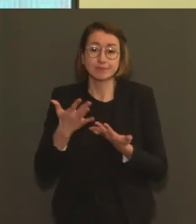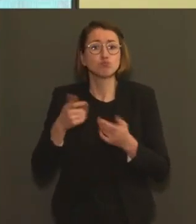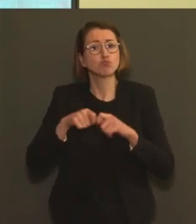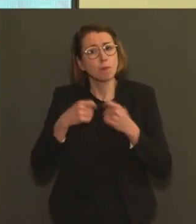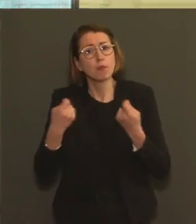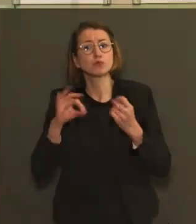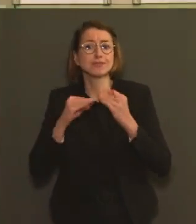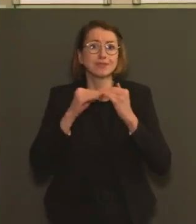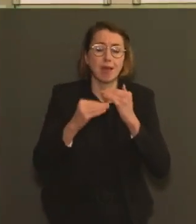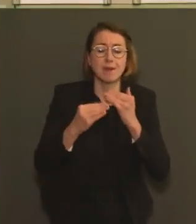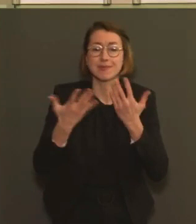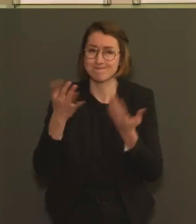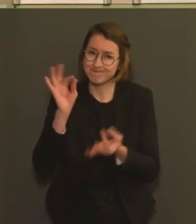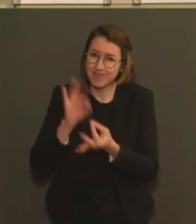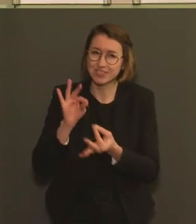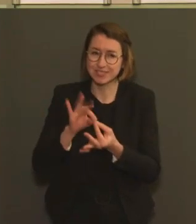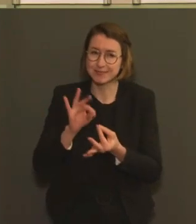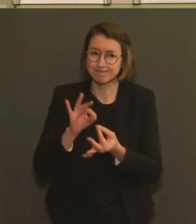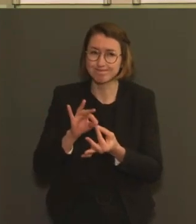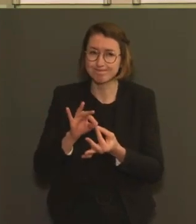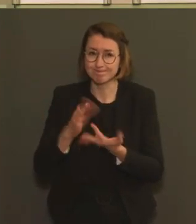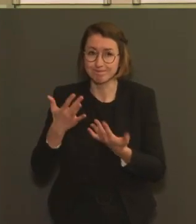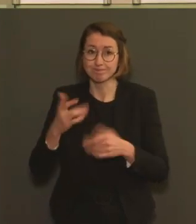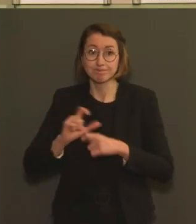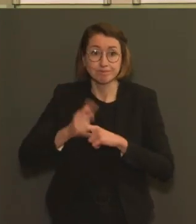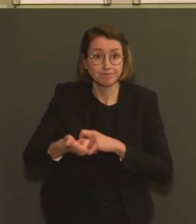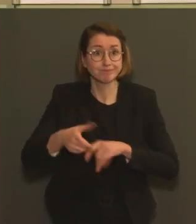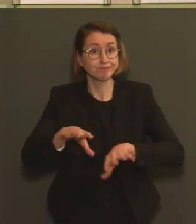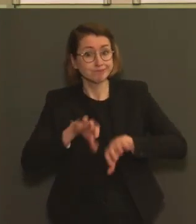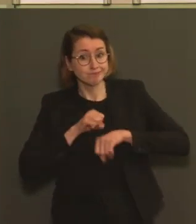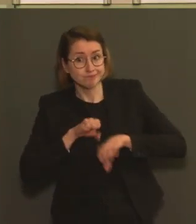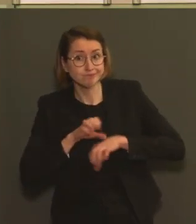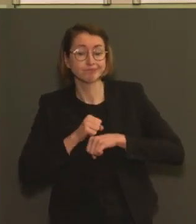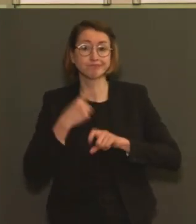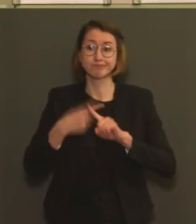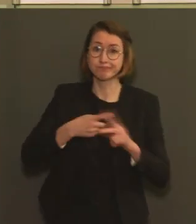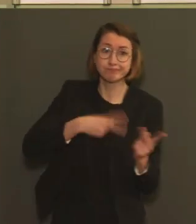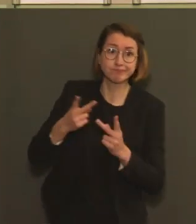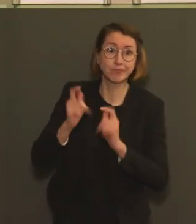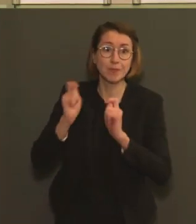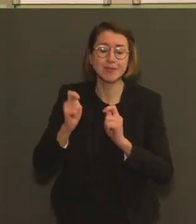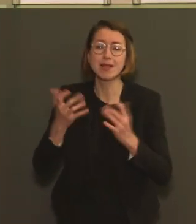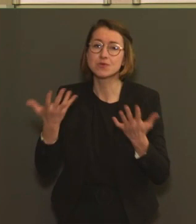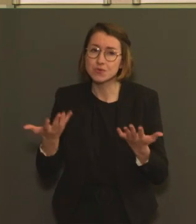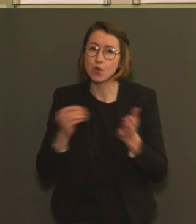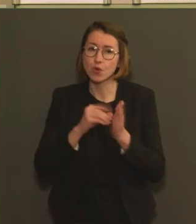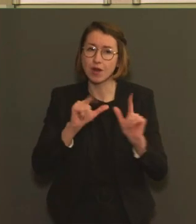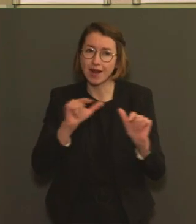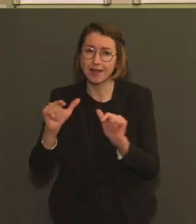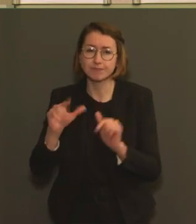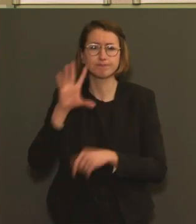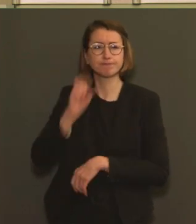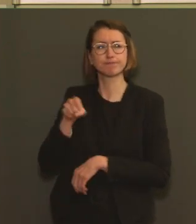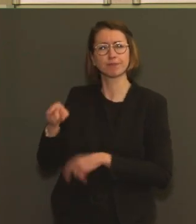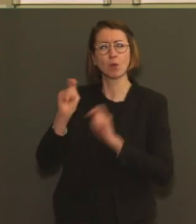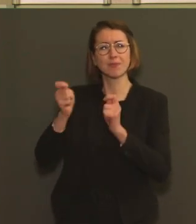rebond de l'infection, d'autant plus que le nombre d'hospitalisations et de nouveaux cas ne semble plus diminuer pour l'instant et même